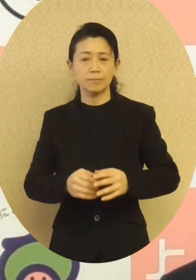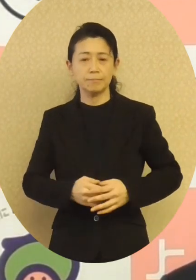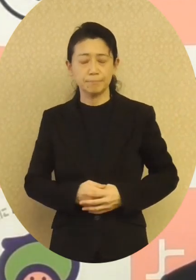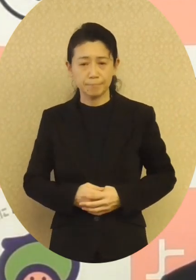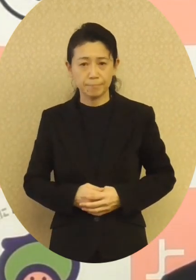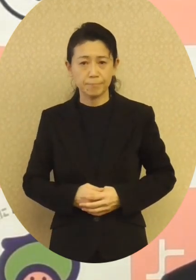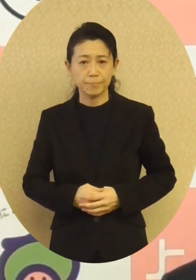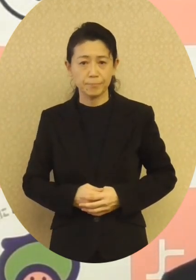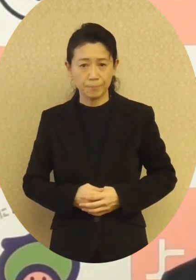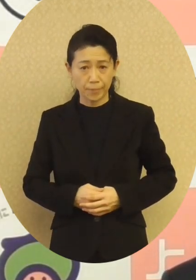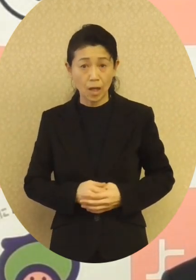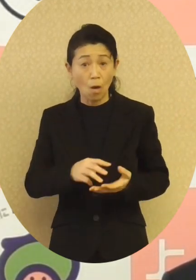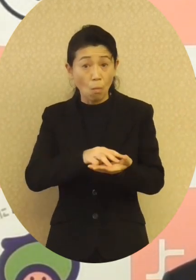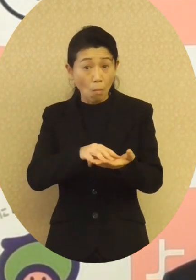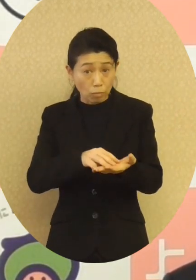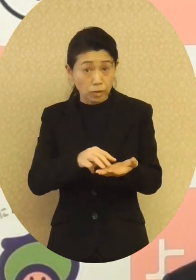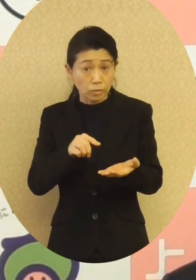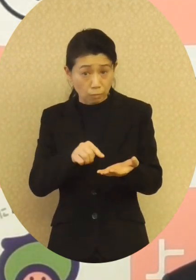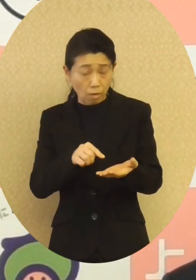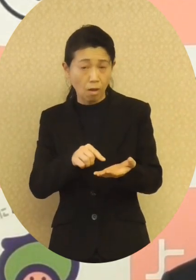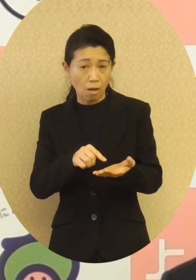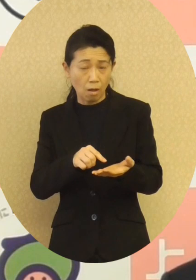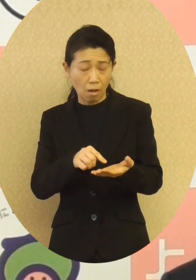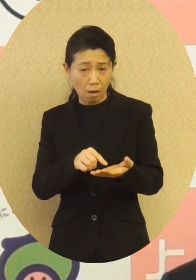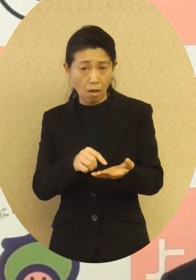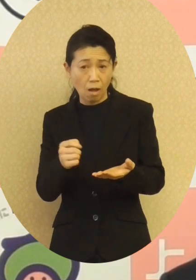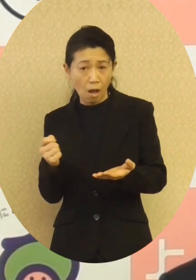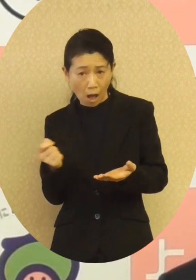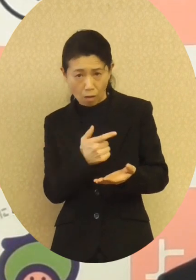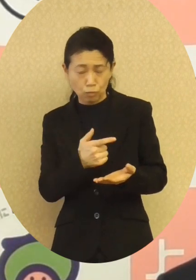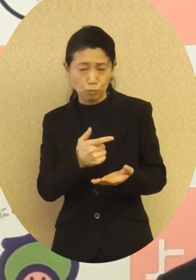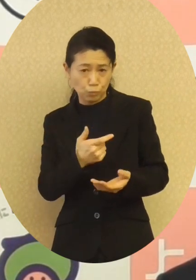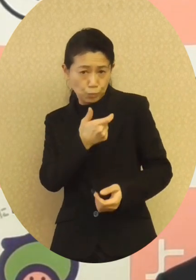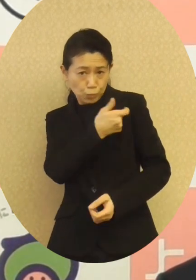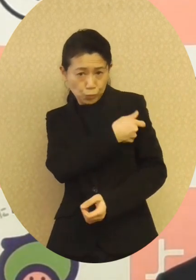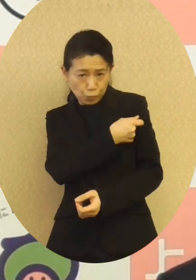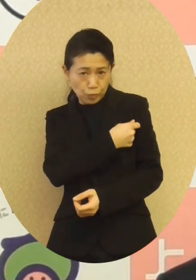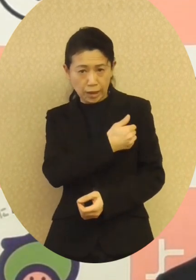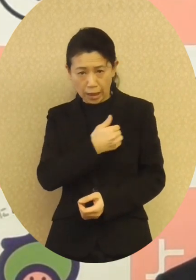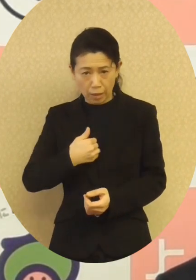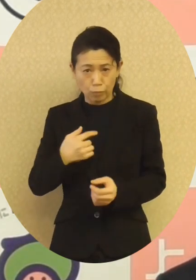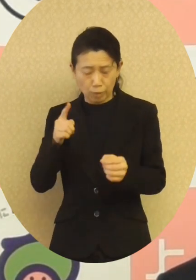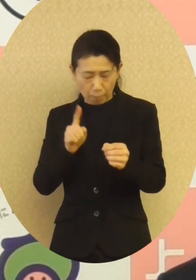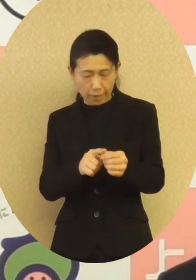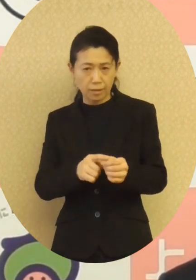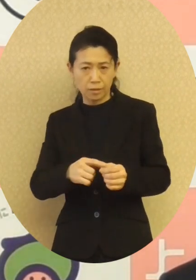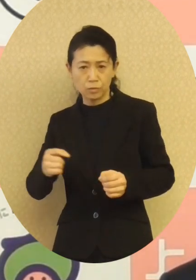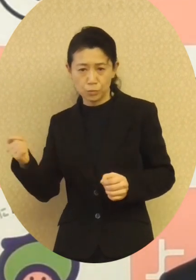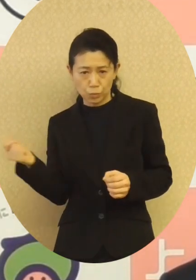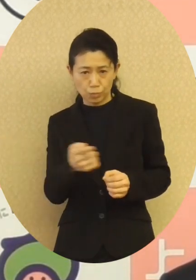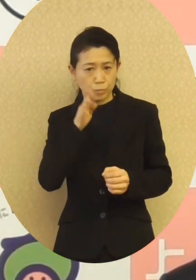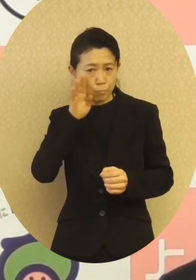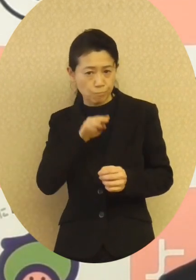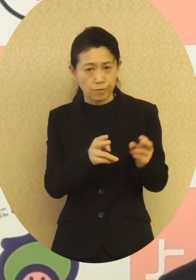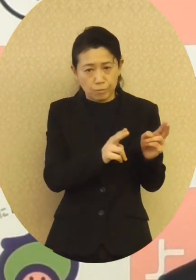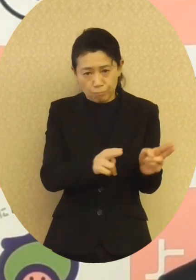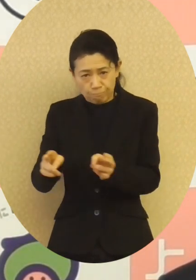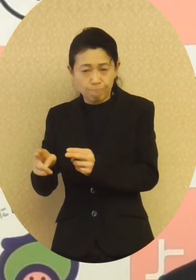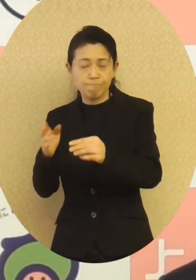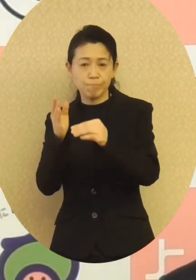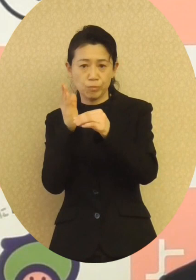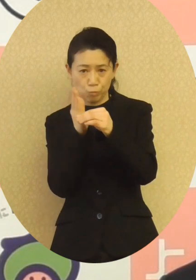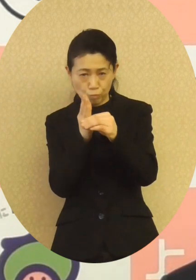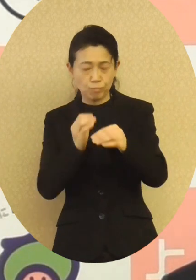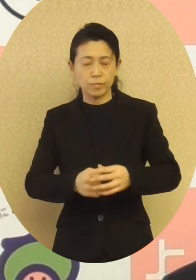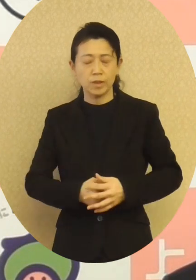します。ワクチンについては一日でも早く接種できるよう鋭意準備を進め